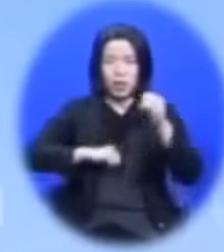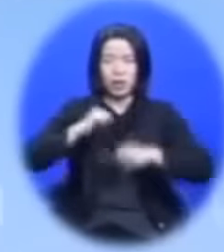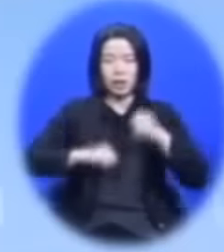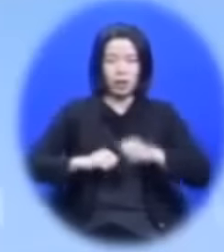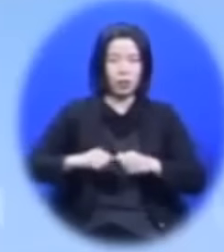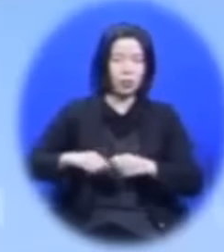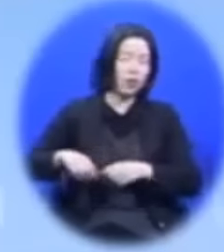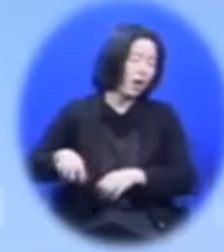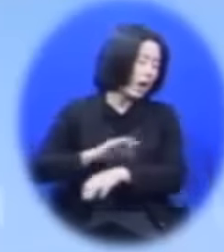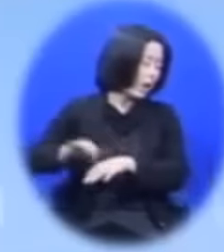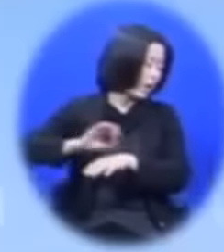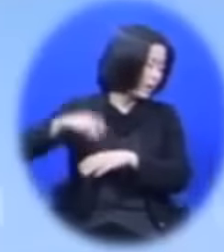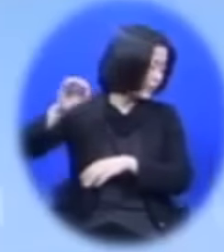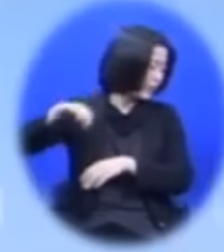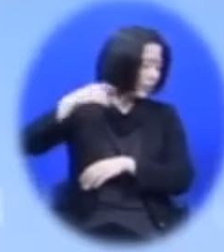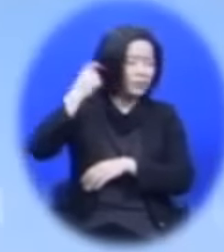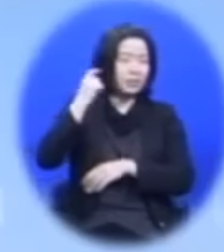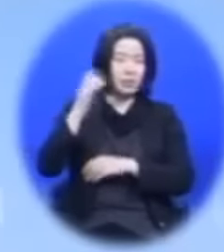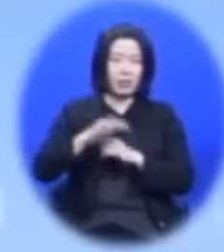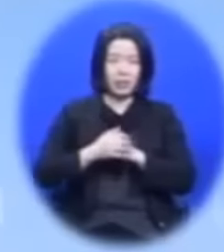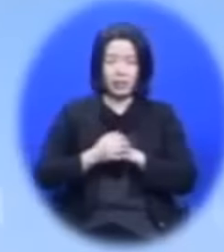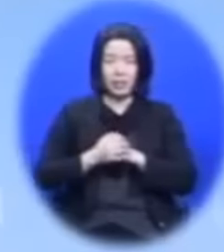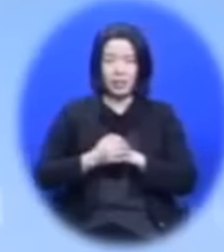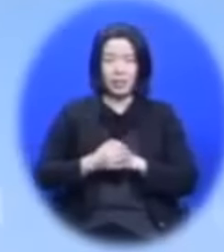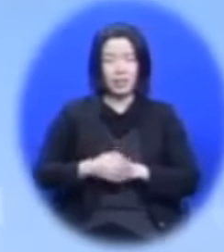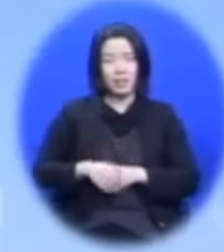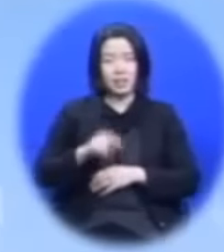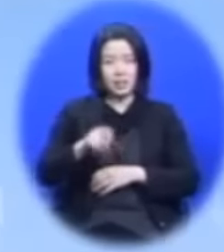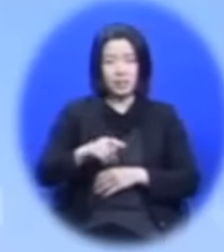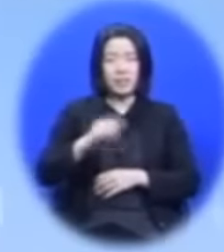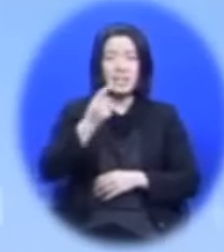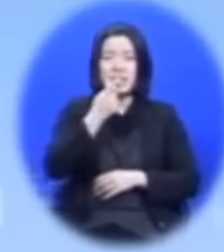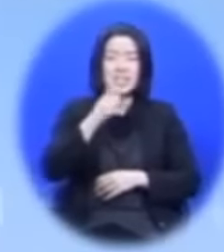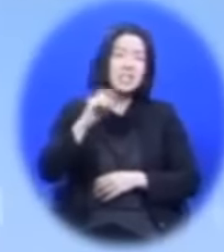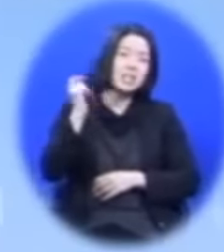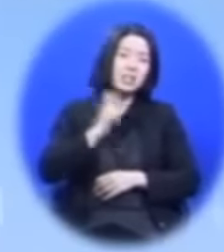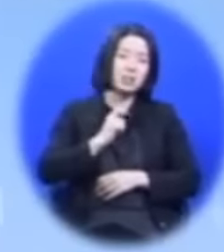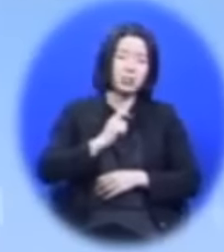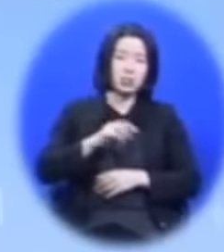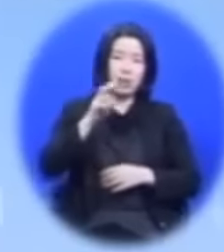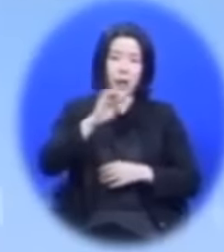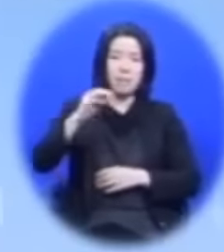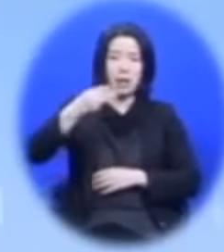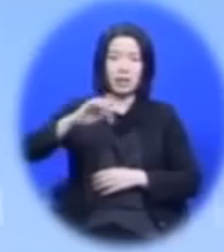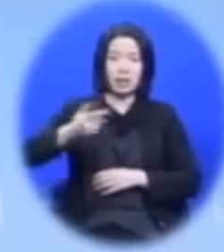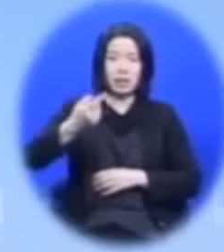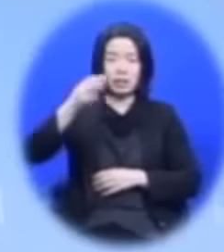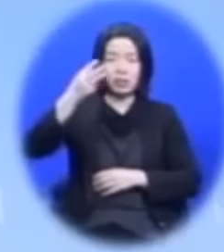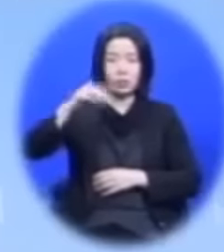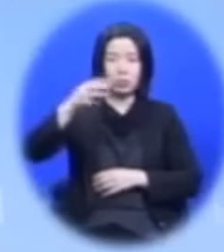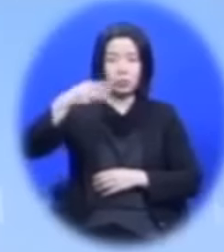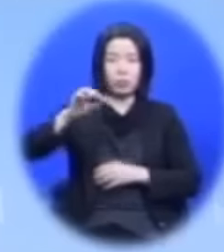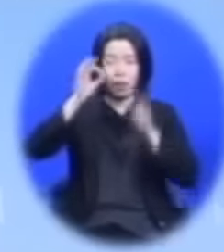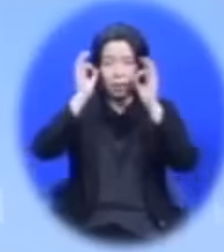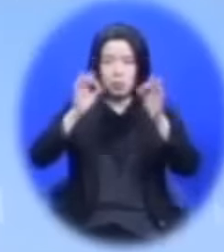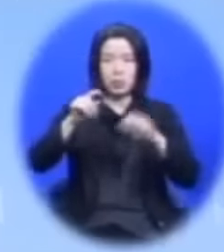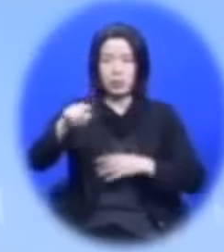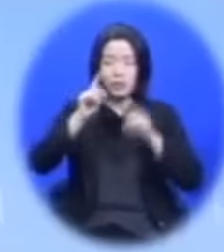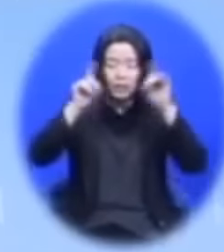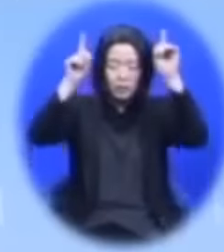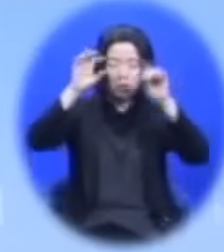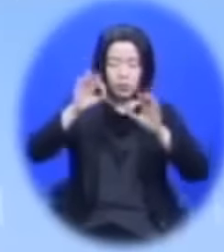귀찮아 죽겠다는 거죠. 그 신부는 마틴 루터가 보았던 그 지옥을 보지 못한 거죠.